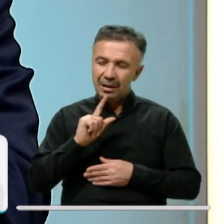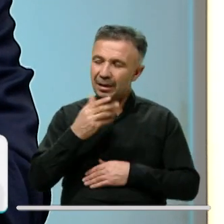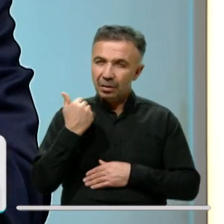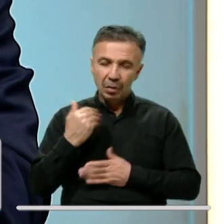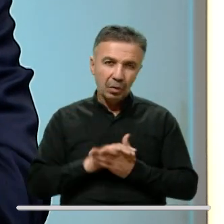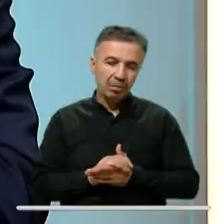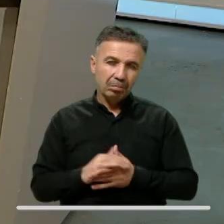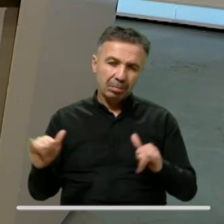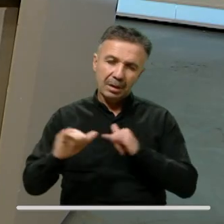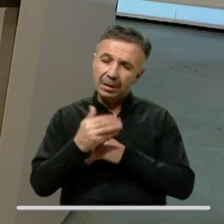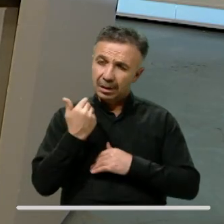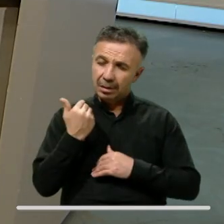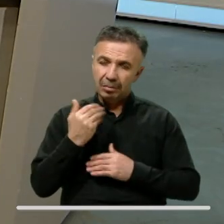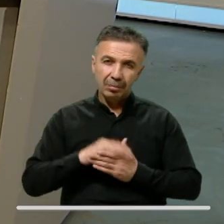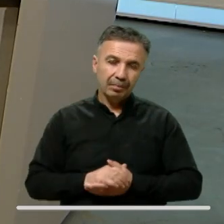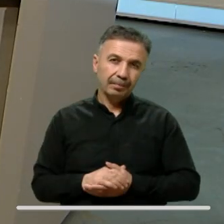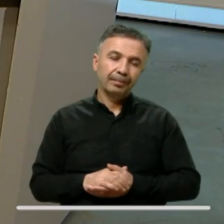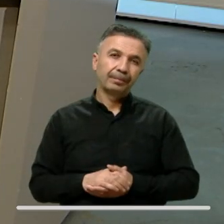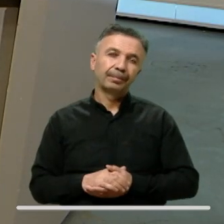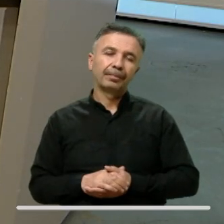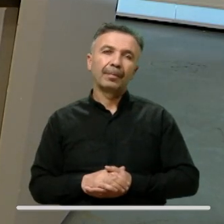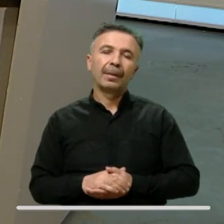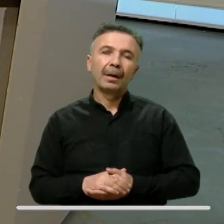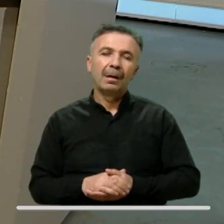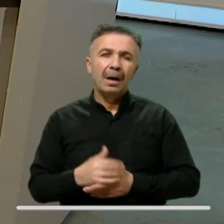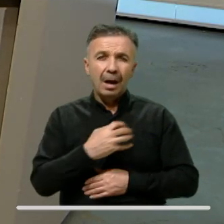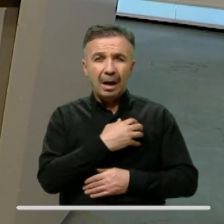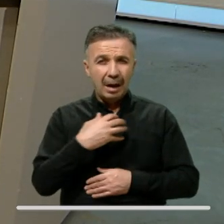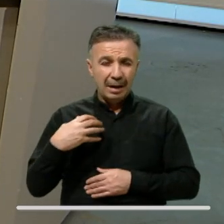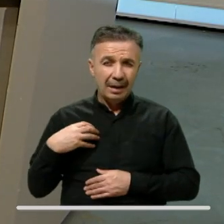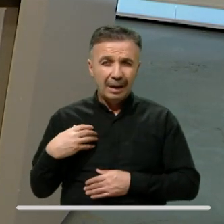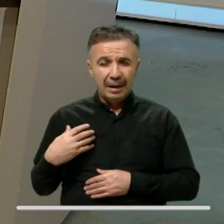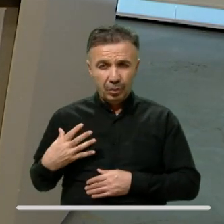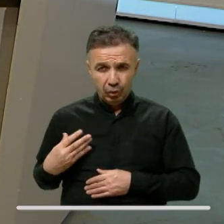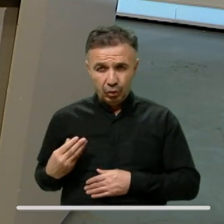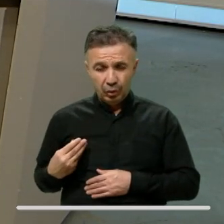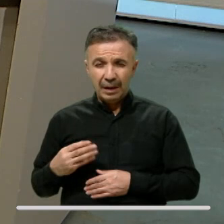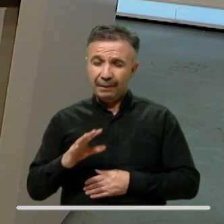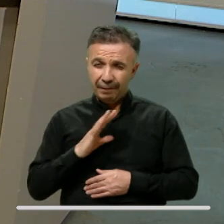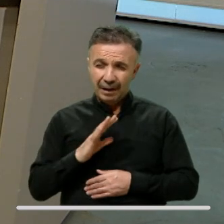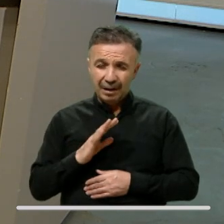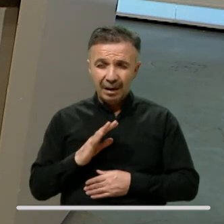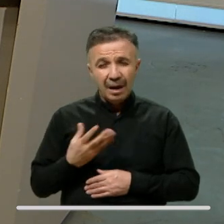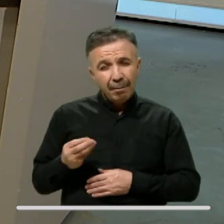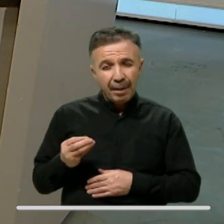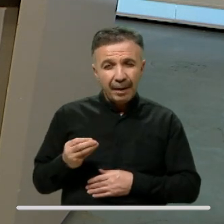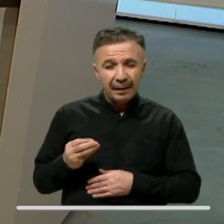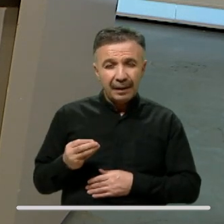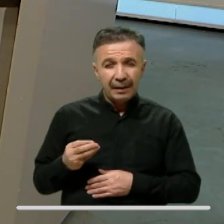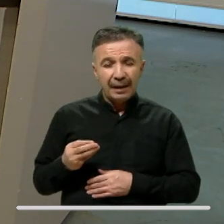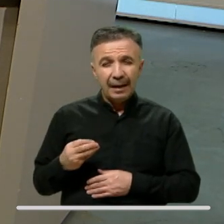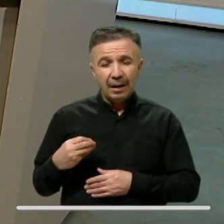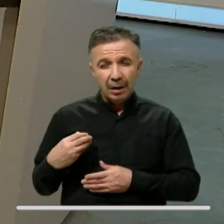gerekmez. Peki efendim. Anneler sütleri olduğu halde bebeklerine